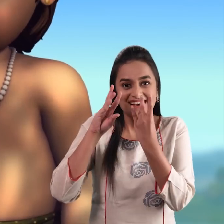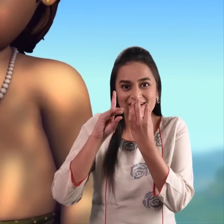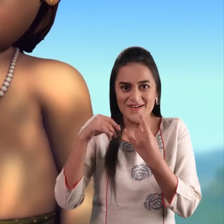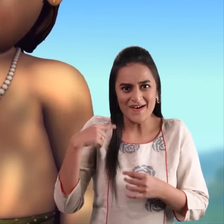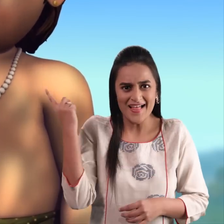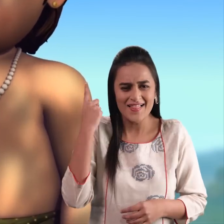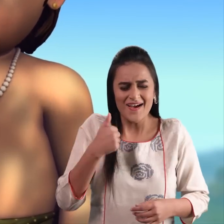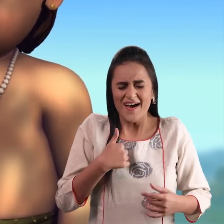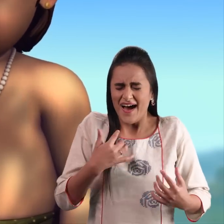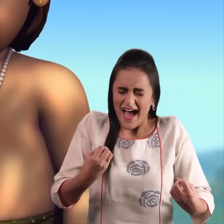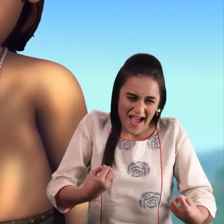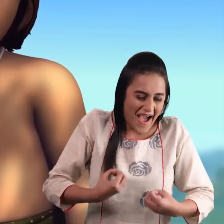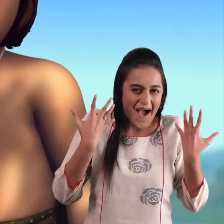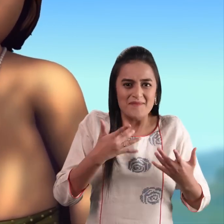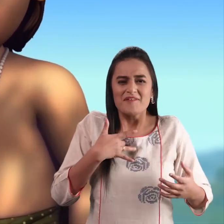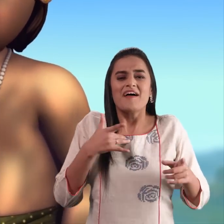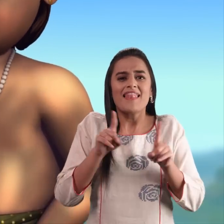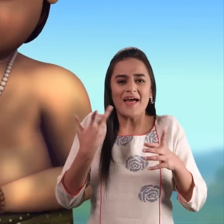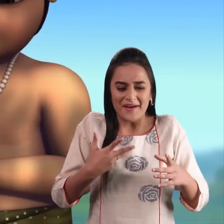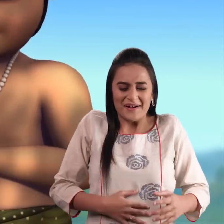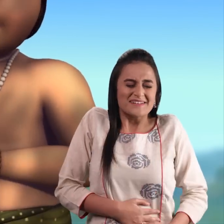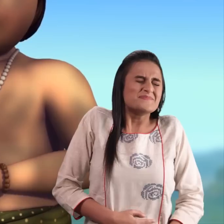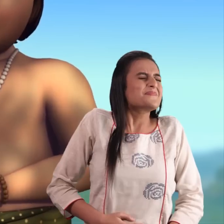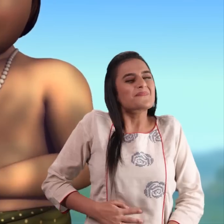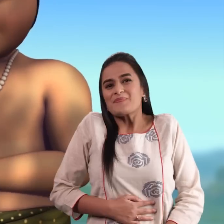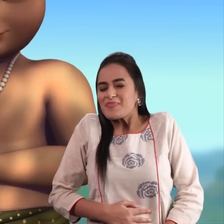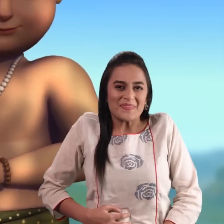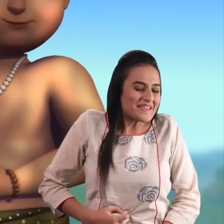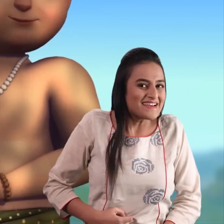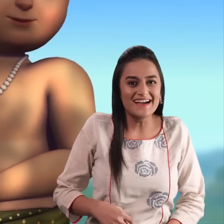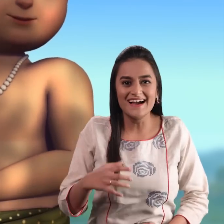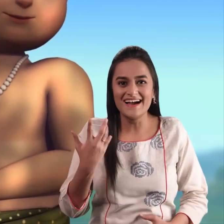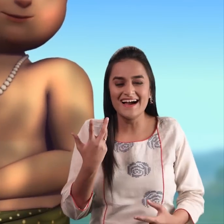तुम्हारी बांसुरी सुनकर मन ऐसे प्रसन्न हो रहा है जैसे मेरा पेट